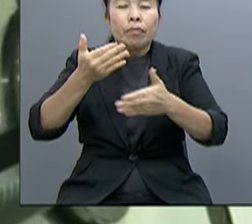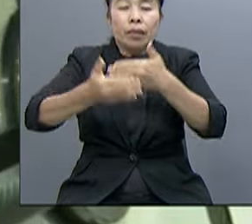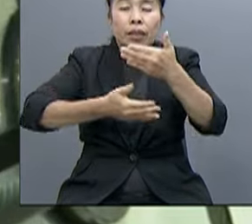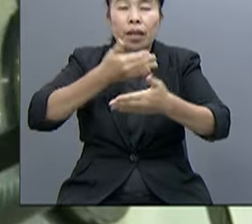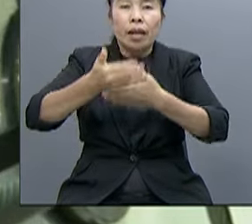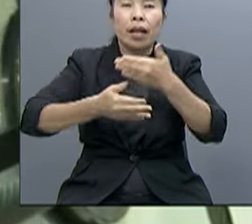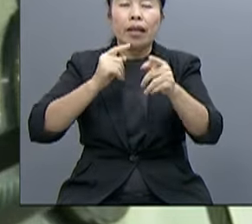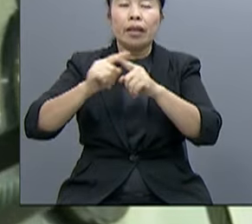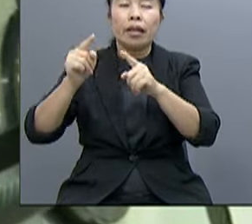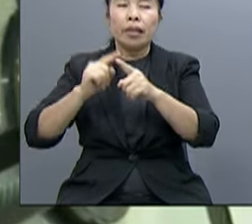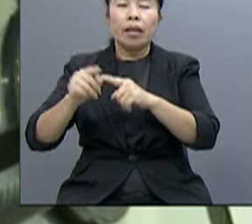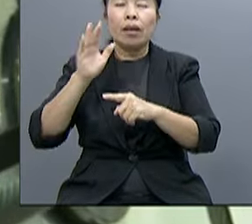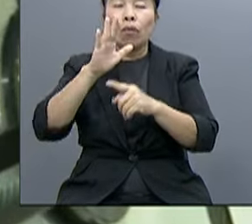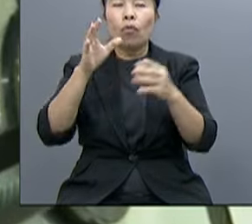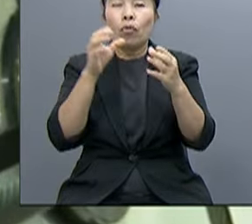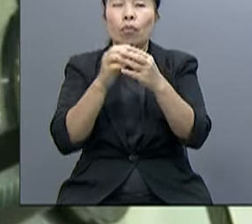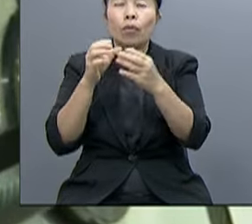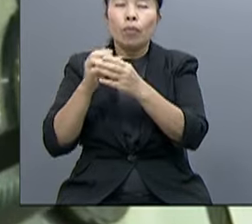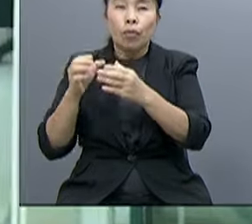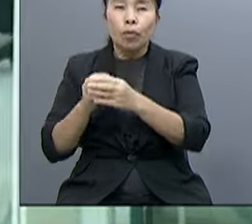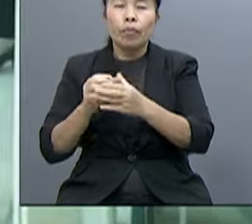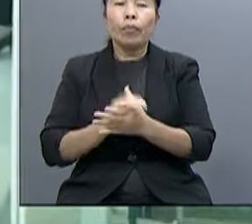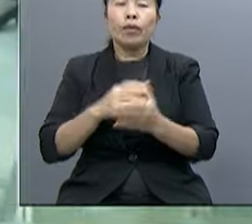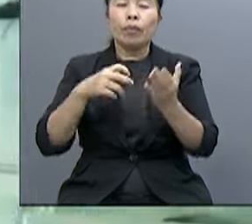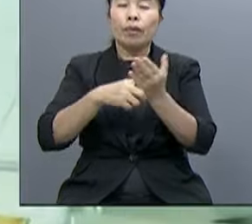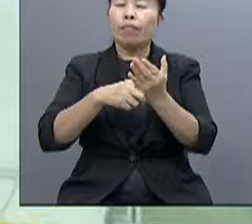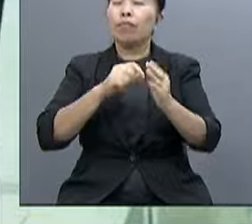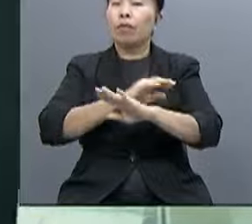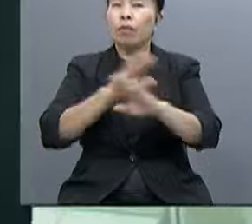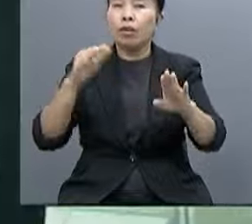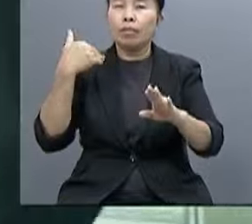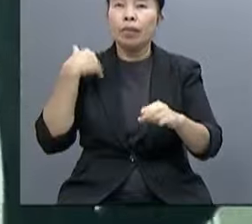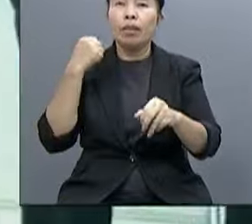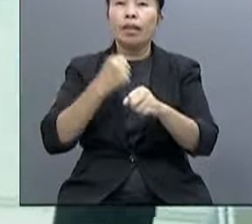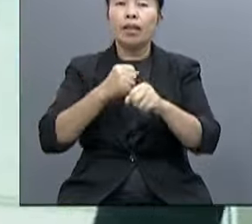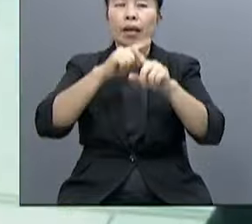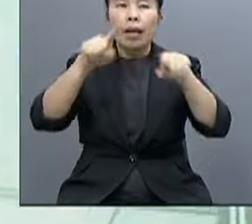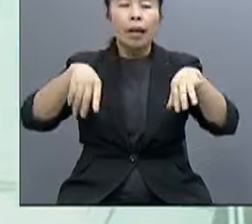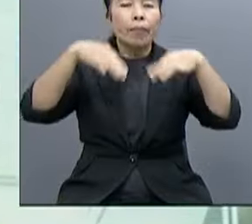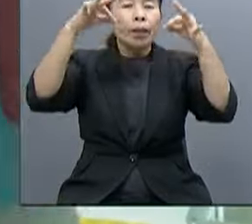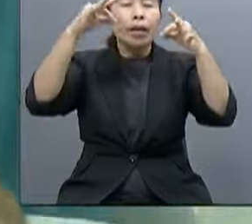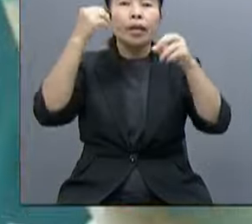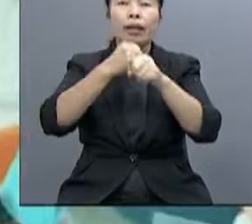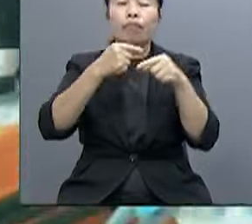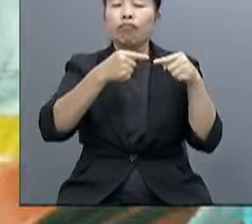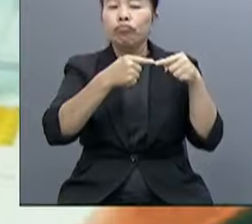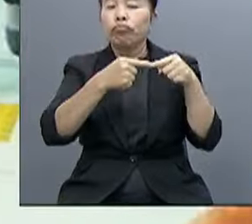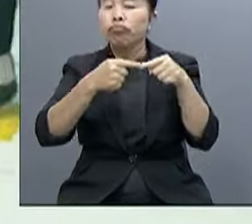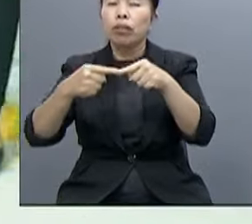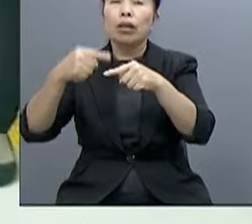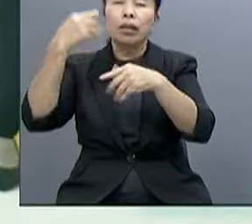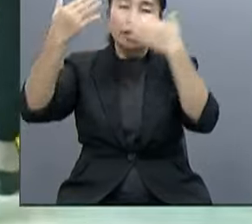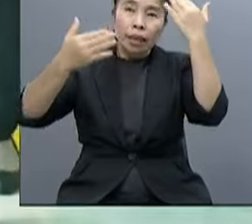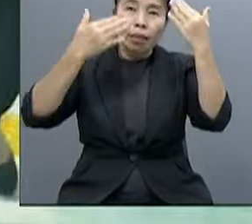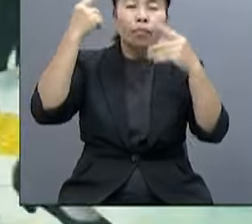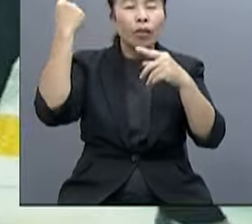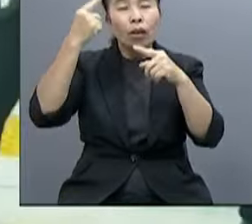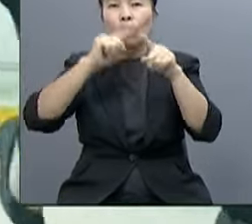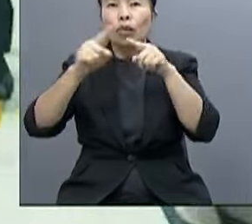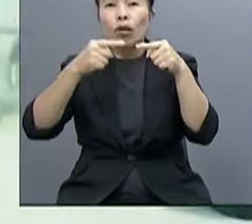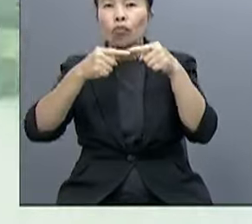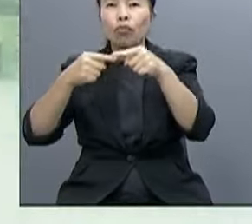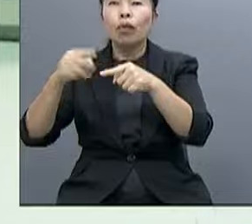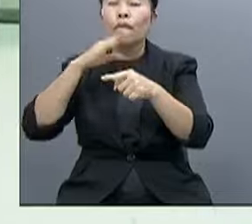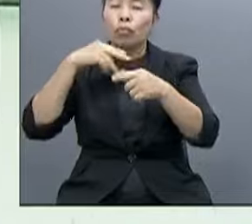ไปยังกลุ่มประเทศที่ได้รับการยกเว้นวีซ่าโดยให้มีการทำแพ็กเกจที่เชื่อมโยงการท่องเที่ยวกับกิจกรรมอื่นๆนะคะอย่างเช่นการต